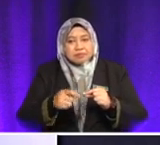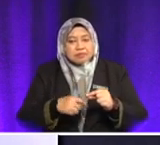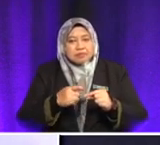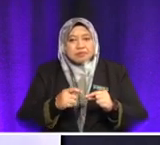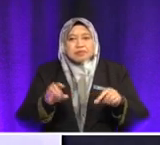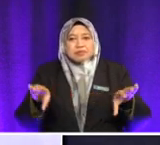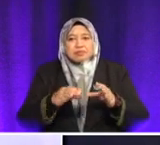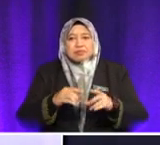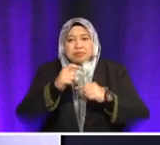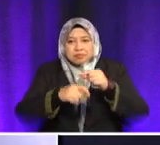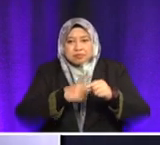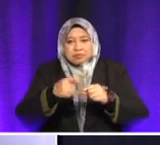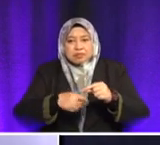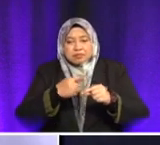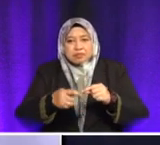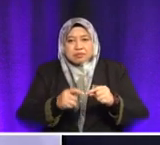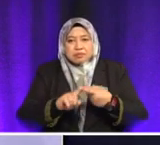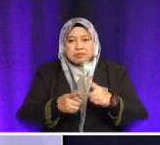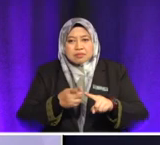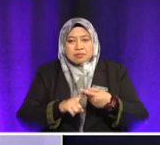kita buat pusing yang kawan-kawan